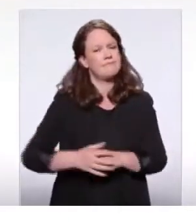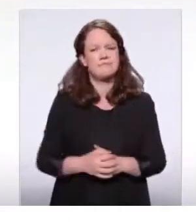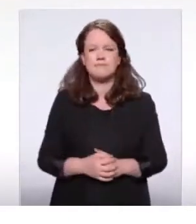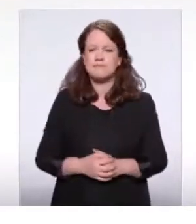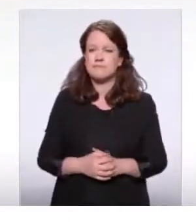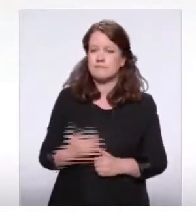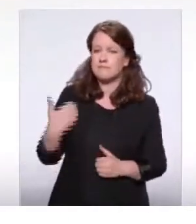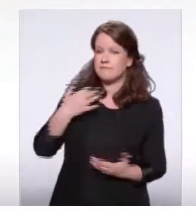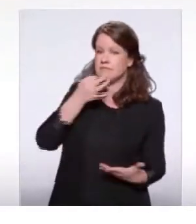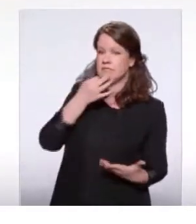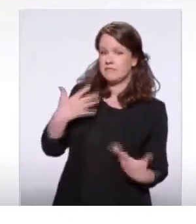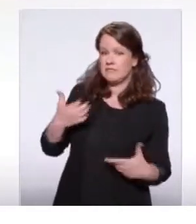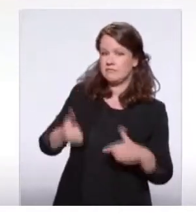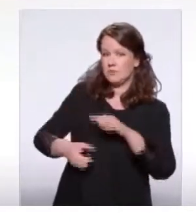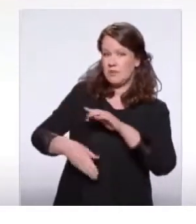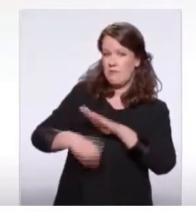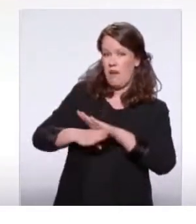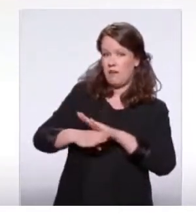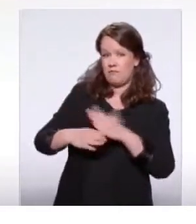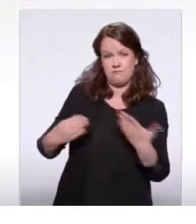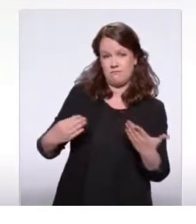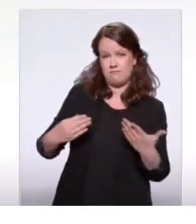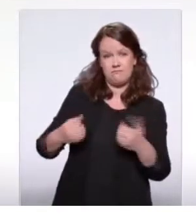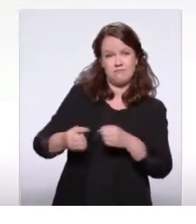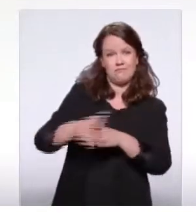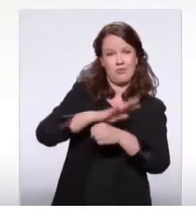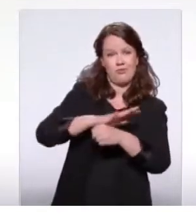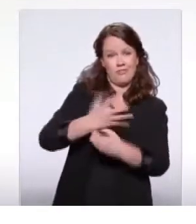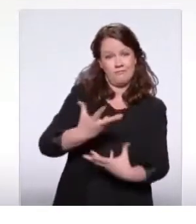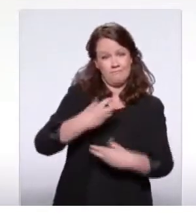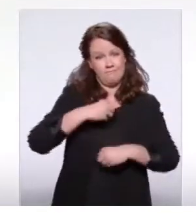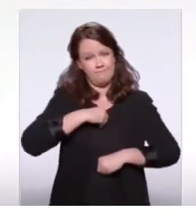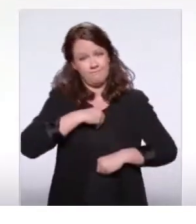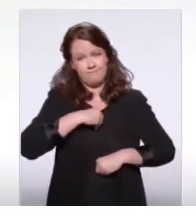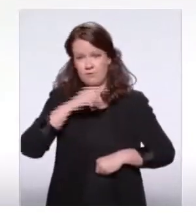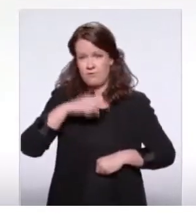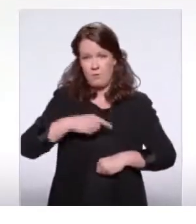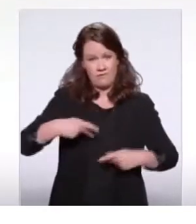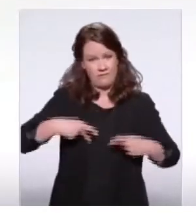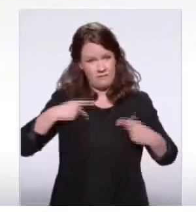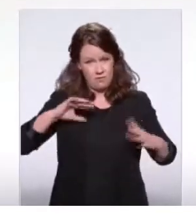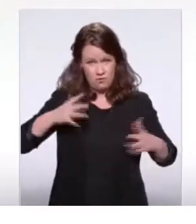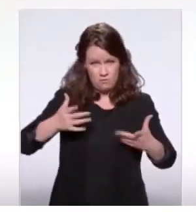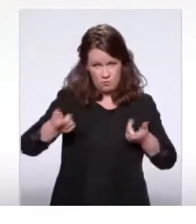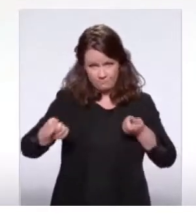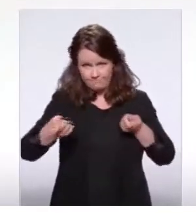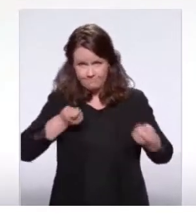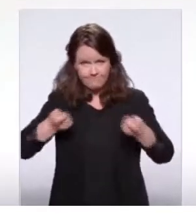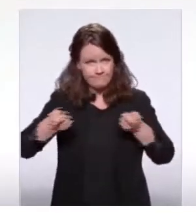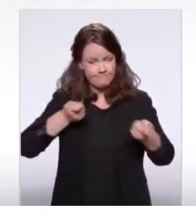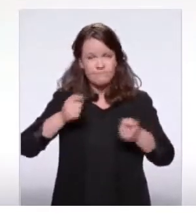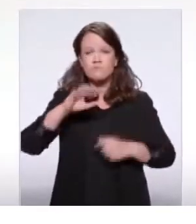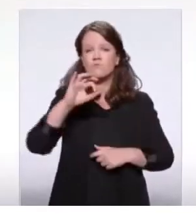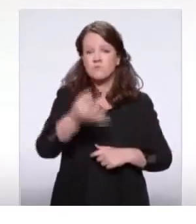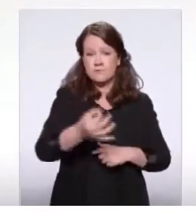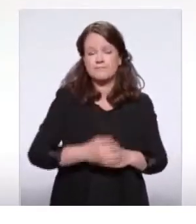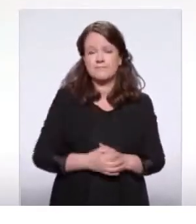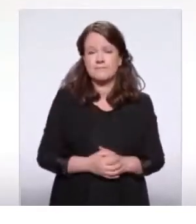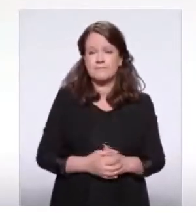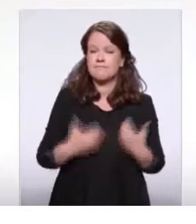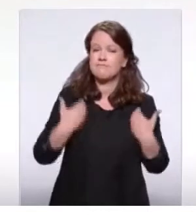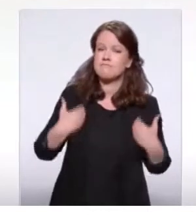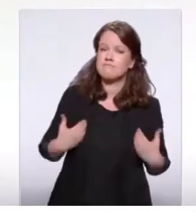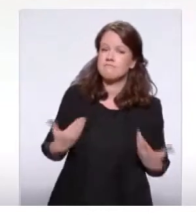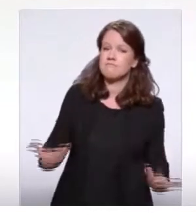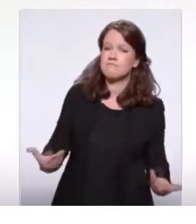nous allions vivre avec le virus, et c'est bien cela. Alors si ce soir, je m'adresse à vous avec autant d'humilité que